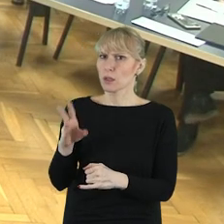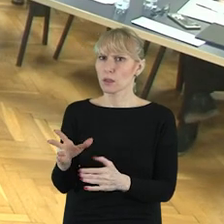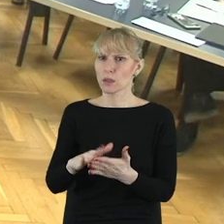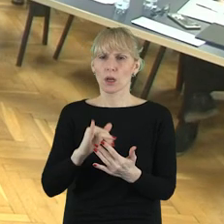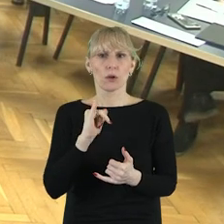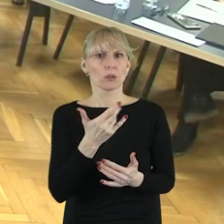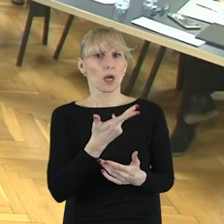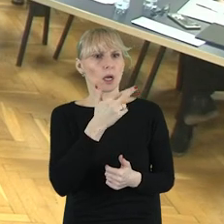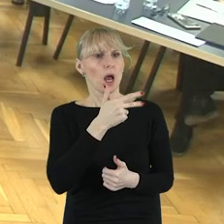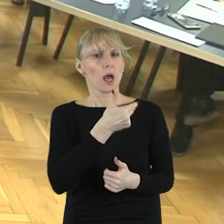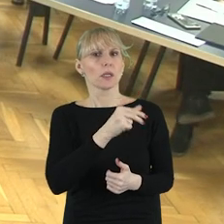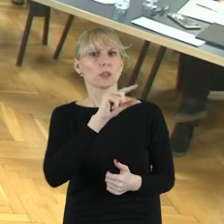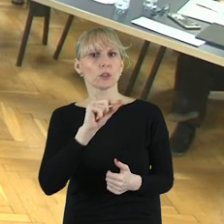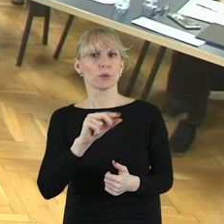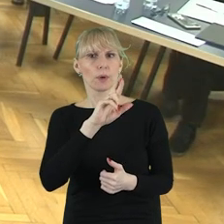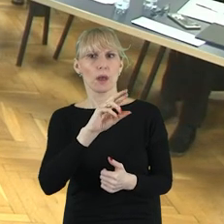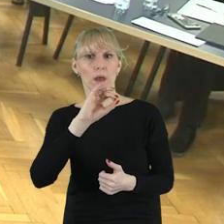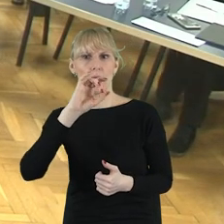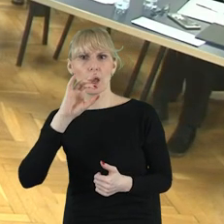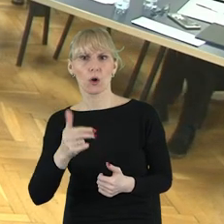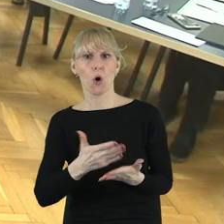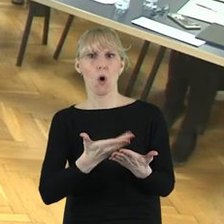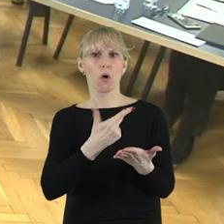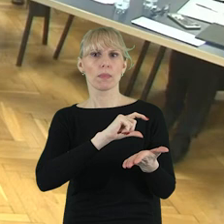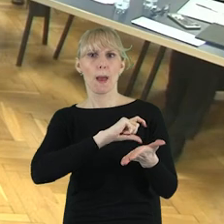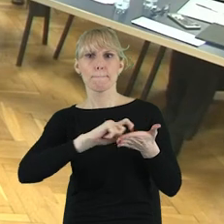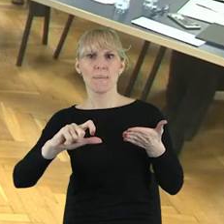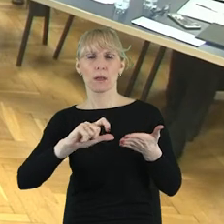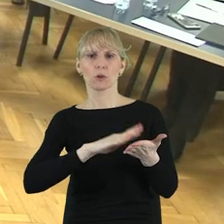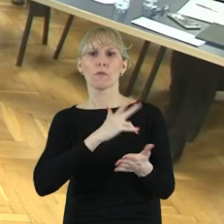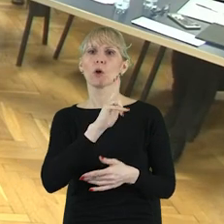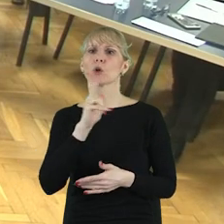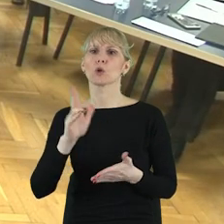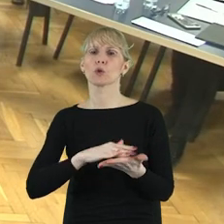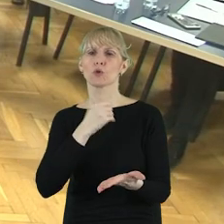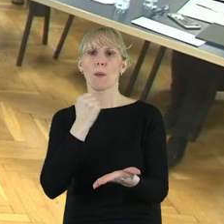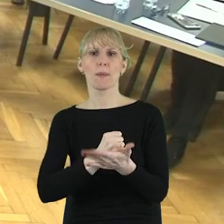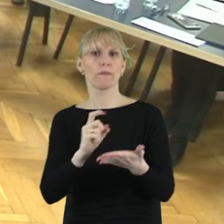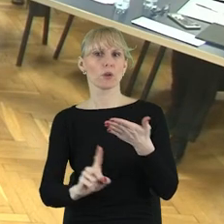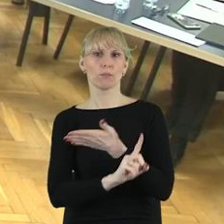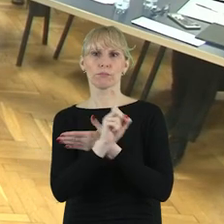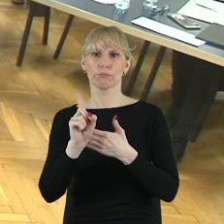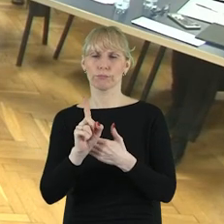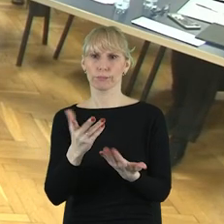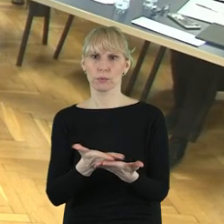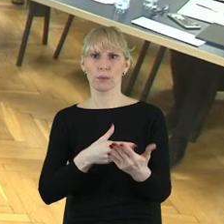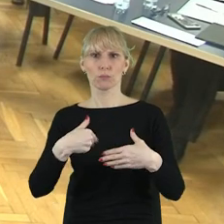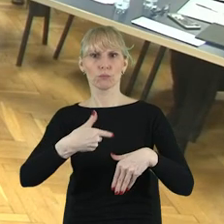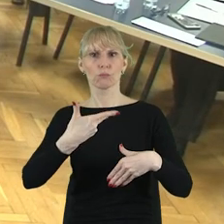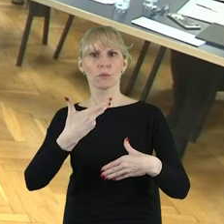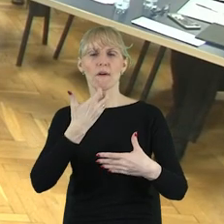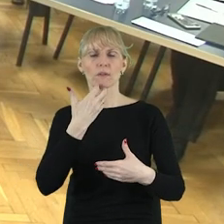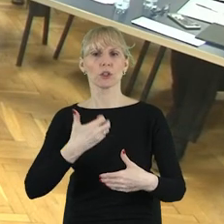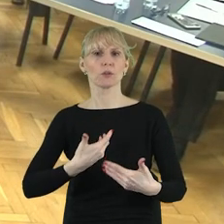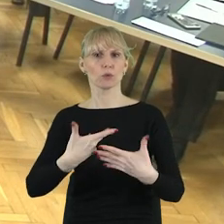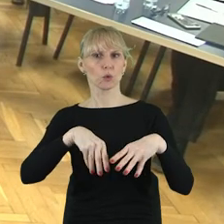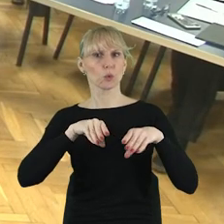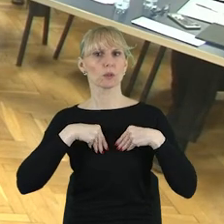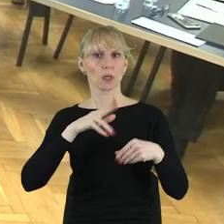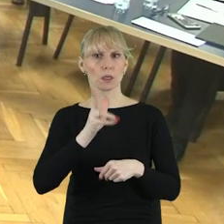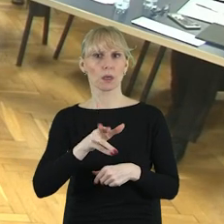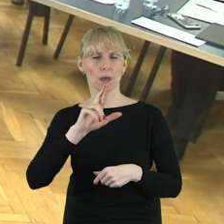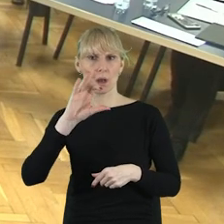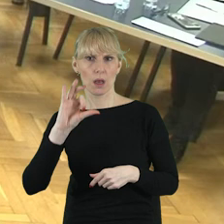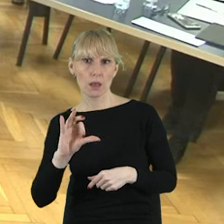i kto prawnie reprezentuje organizację przed uzyskaniem wpisu do KRS? Czy jest zatem możliwe, że organizacja, która uzyskała wpis do KRS, na przykład